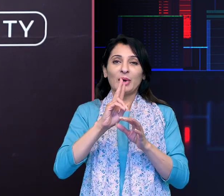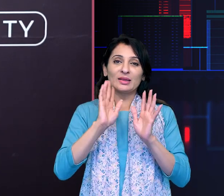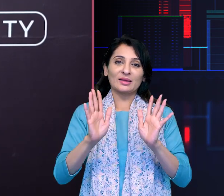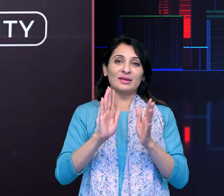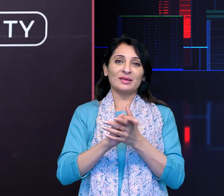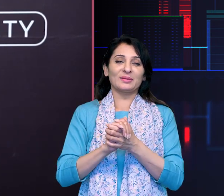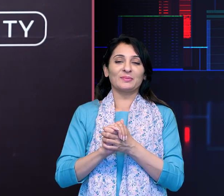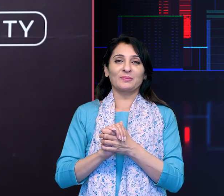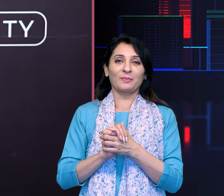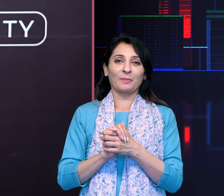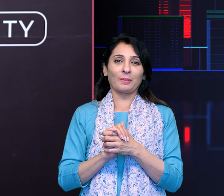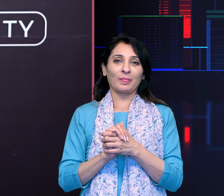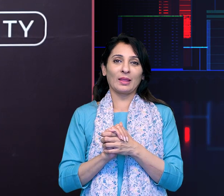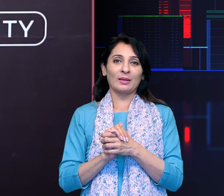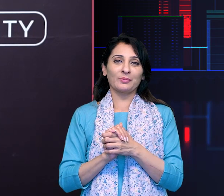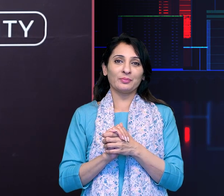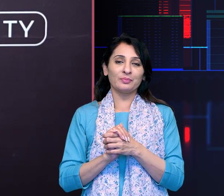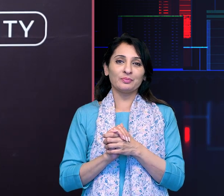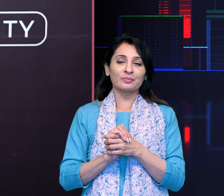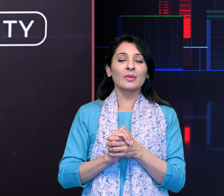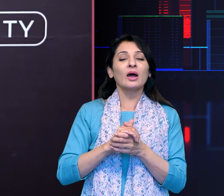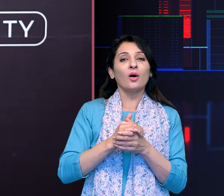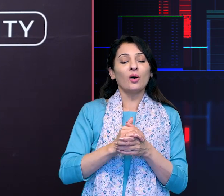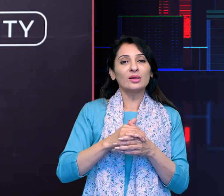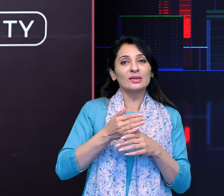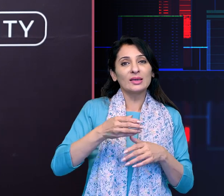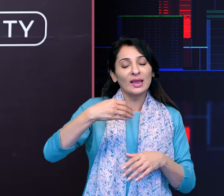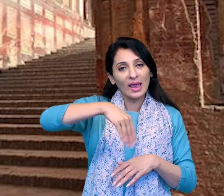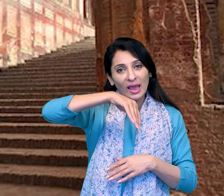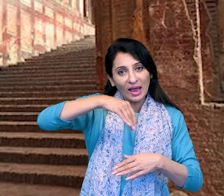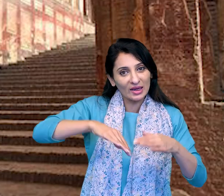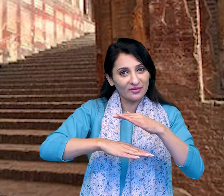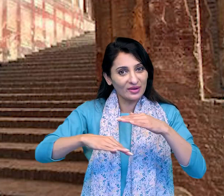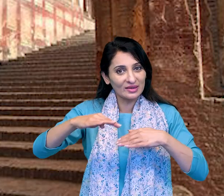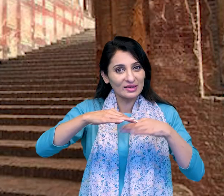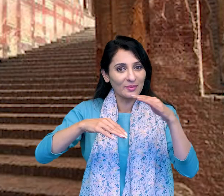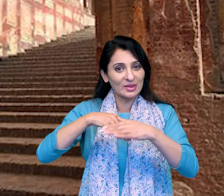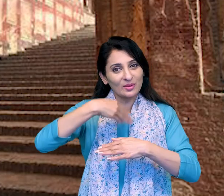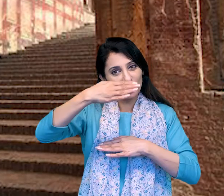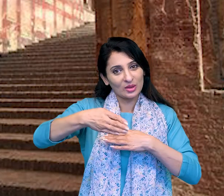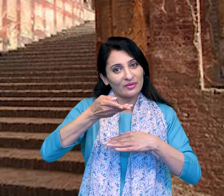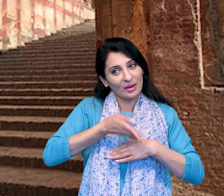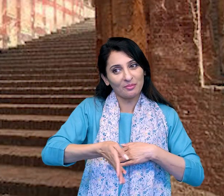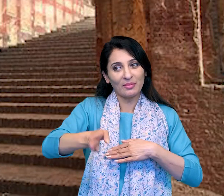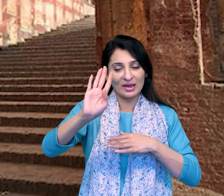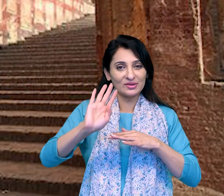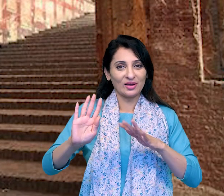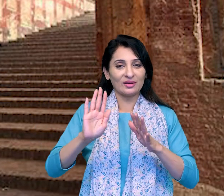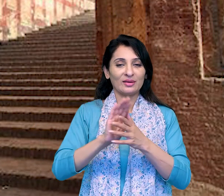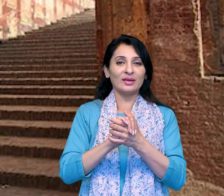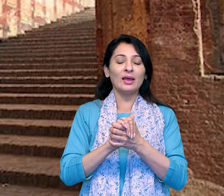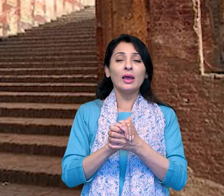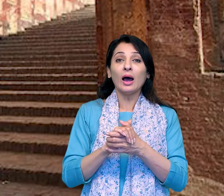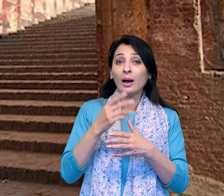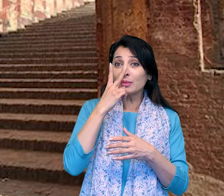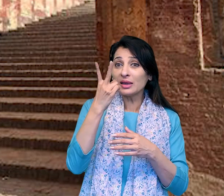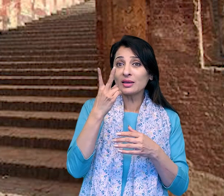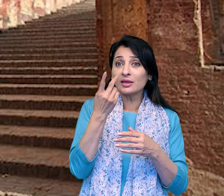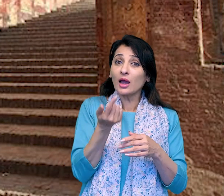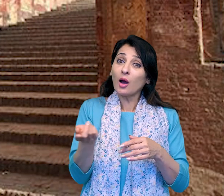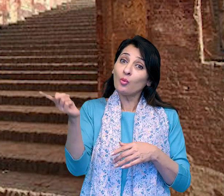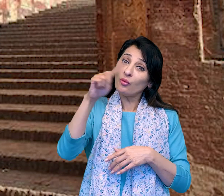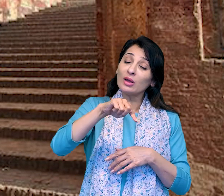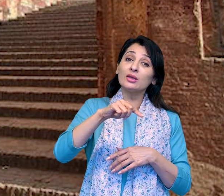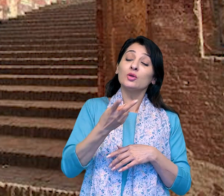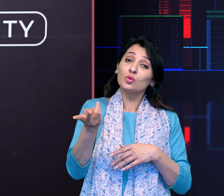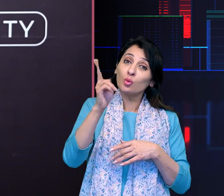द तो इसके ऊपर भी हम बात करेंगे अगर हम इधर विजिट करेंगे तो यहां से एलिफेंट स्टेप से होते हुए इस वक्त हम फोर्थ से बाहर जा रहे हैं आप